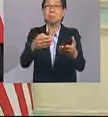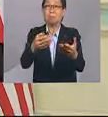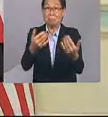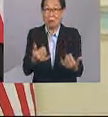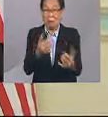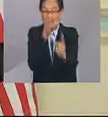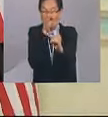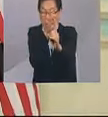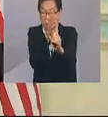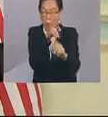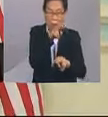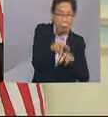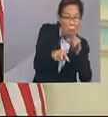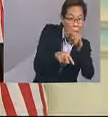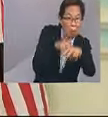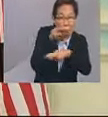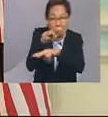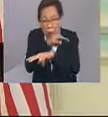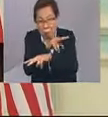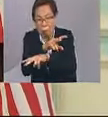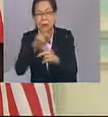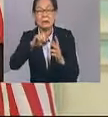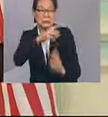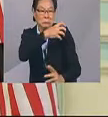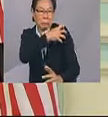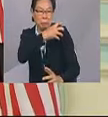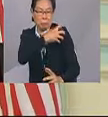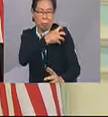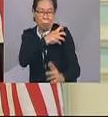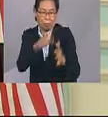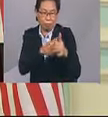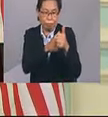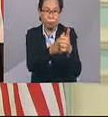pemantauan dan menguatkuasakan dari segi pematuhan SOP